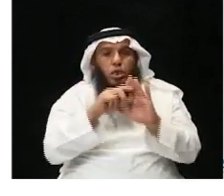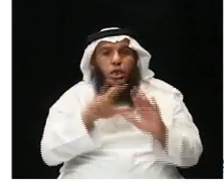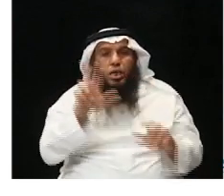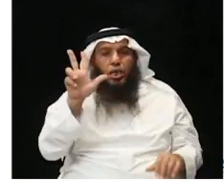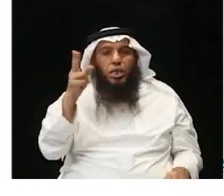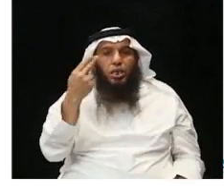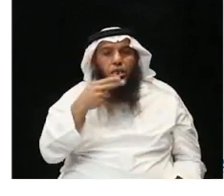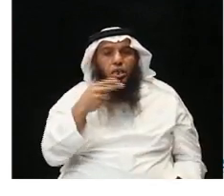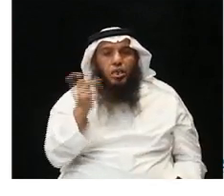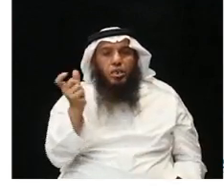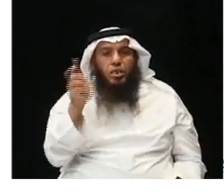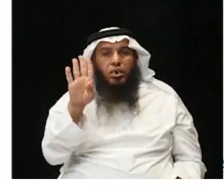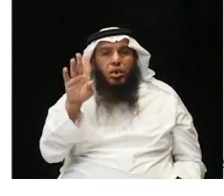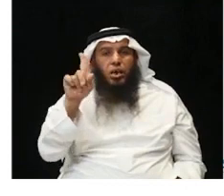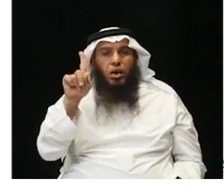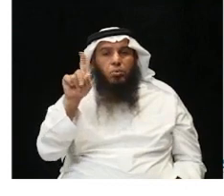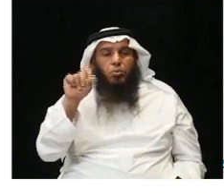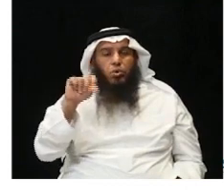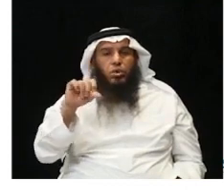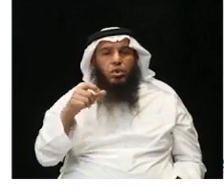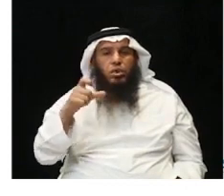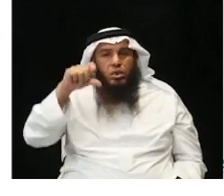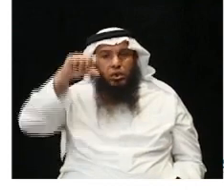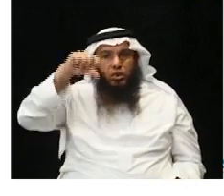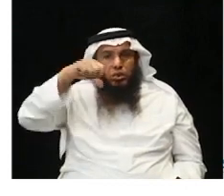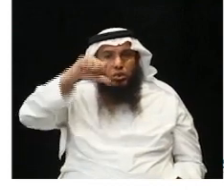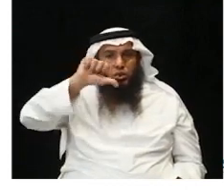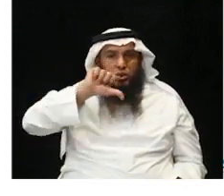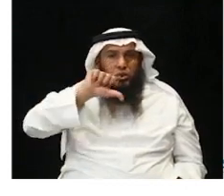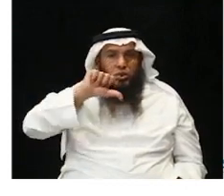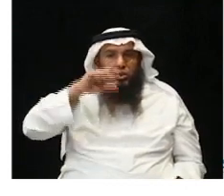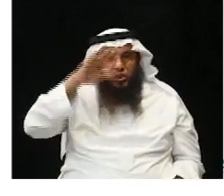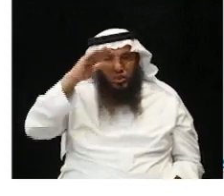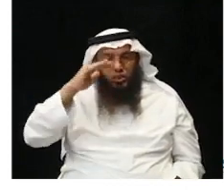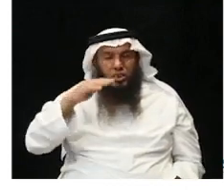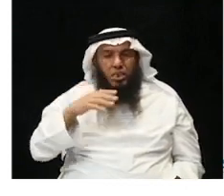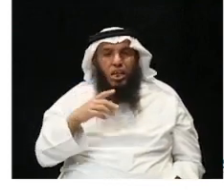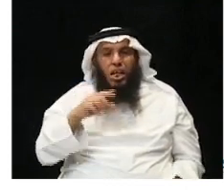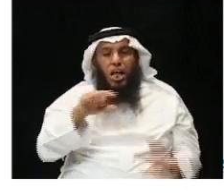العنكبوت، 69 آية، وترتيبها في المصحف